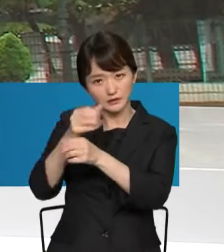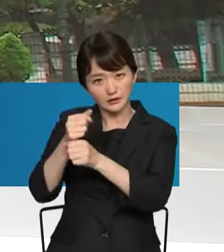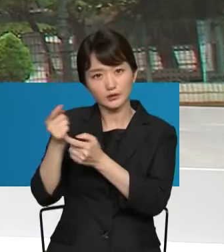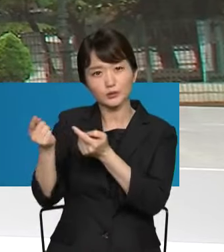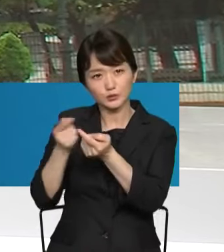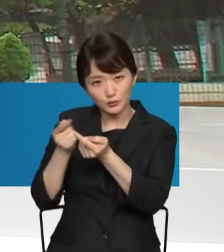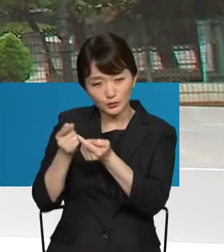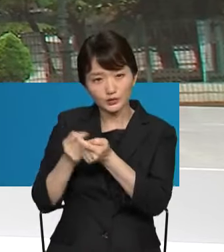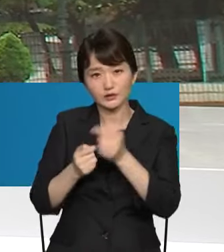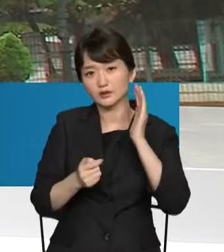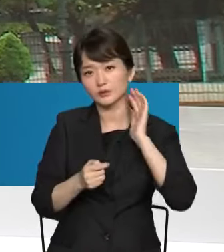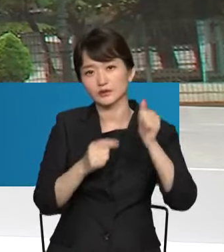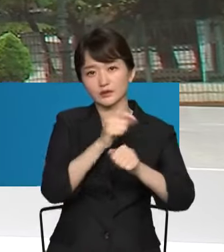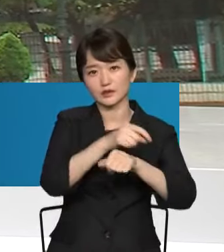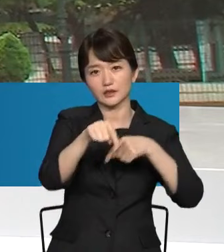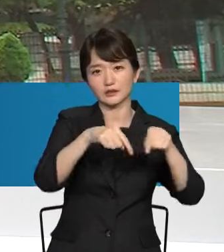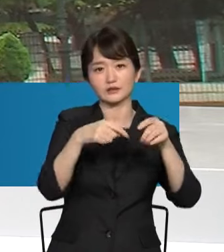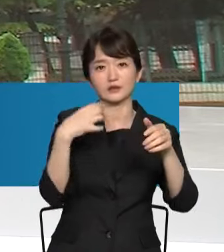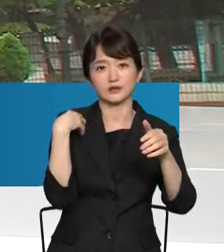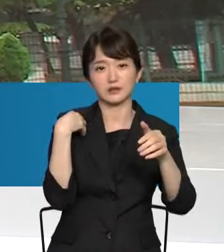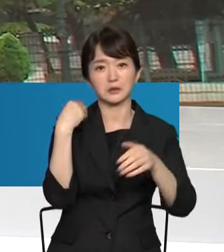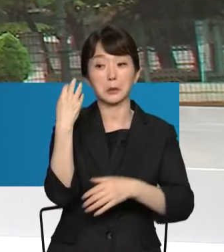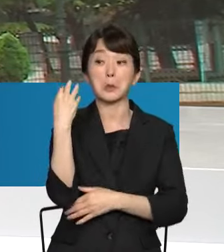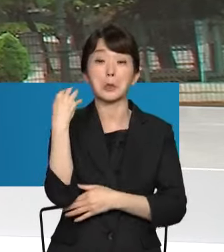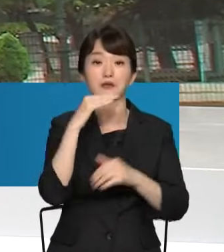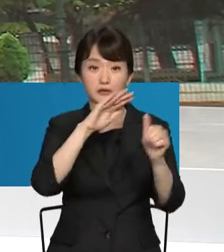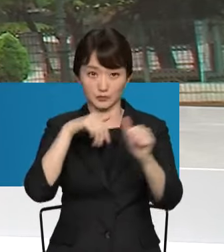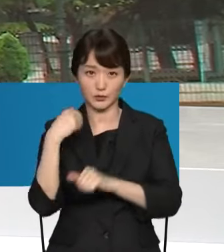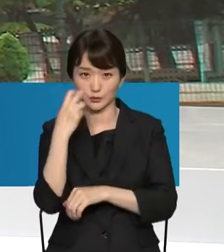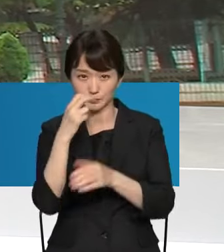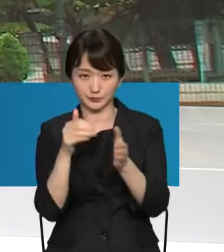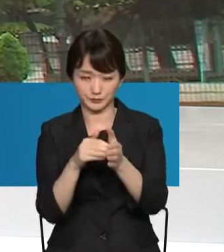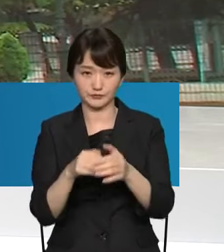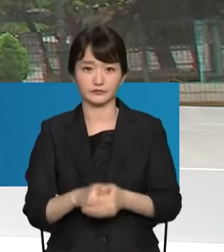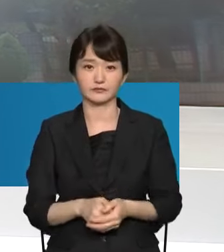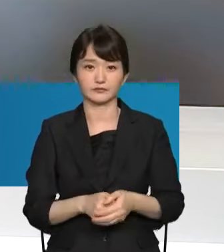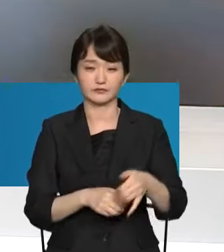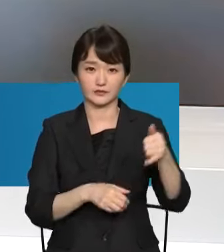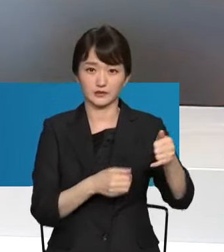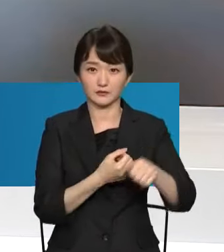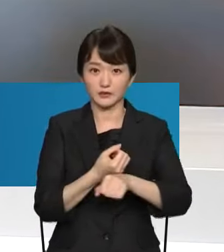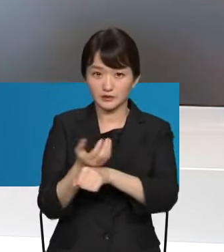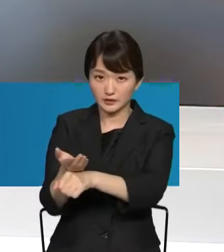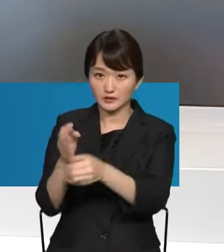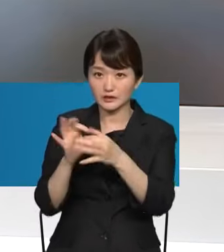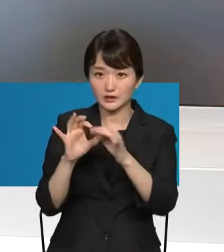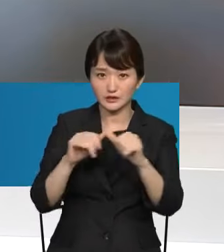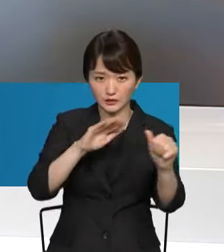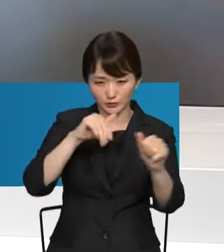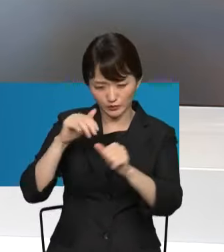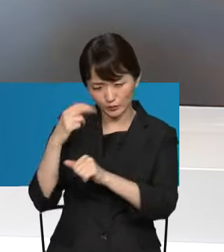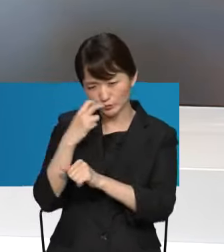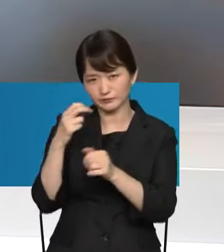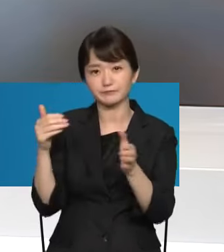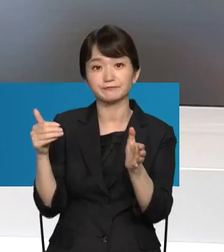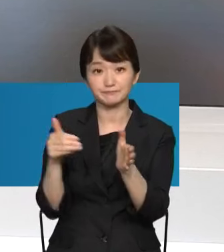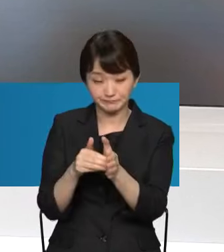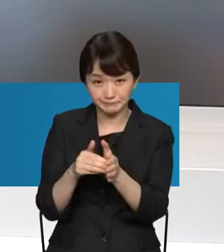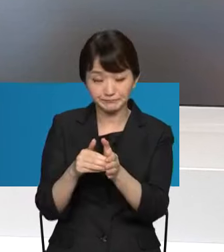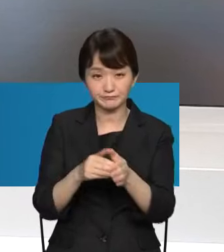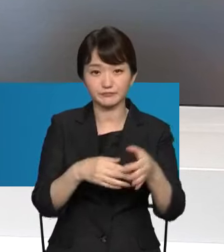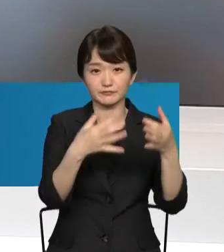행정관도 나흘 전에 불러 조사한 걸로 파악됐습니다 가방을 전달한 자리에 있던 관계자들의 조사가 대부분